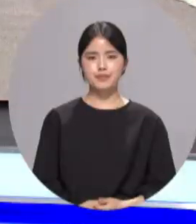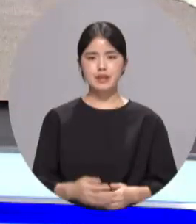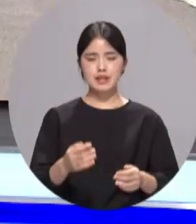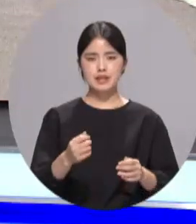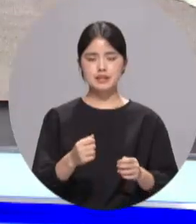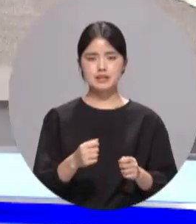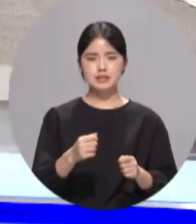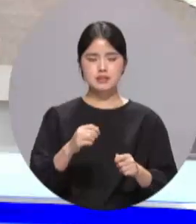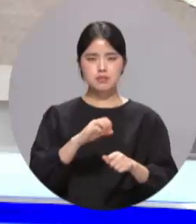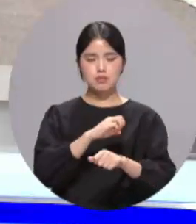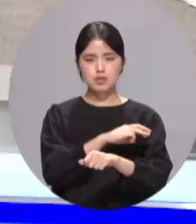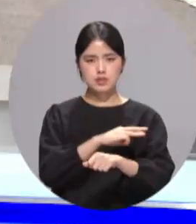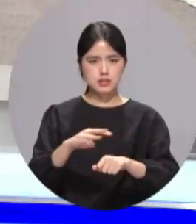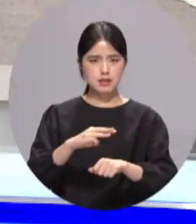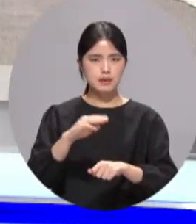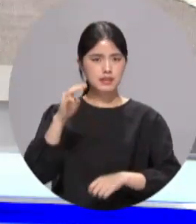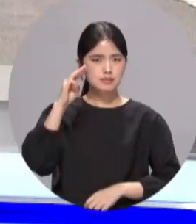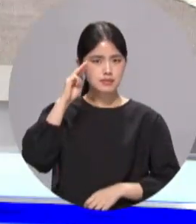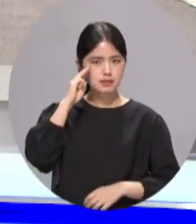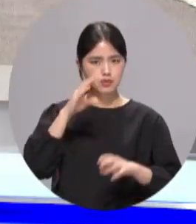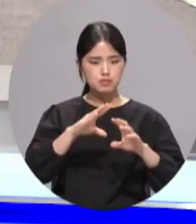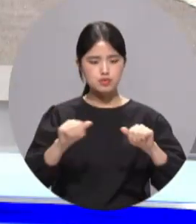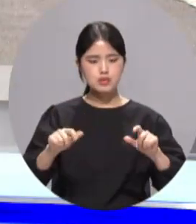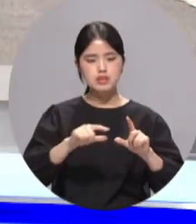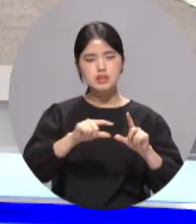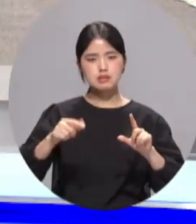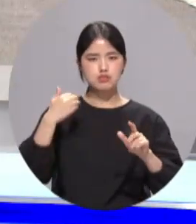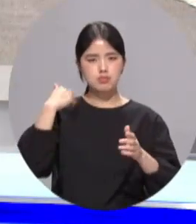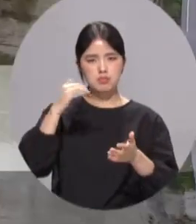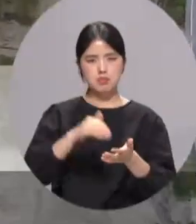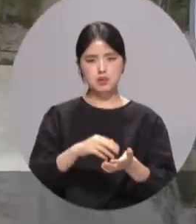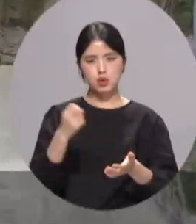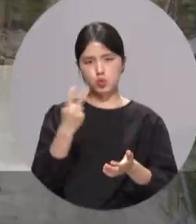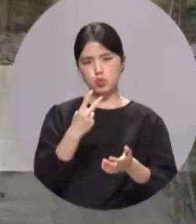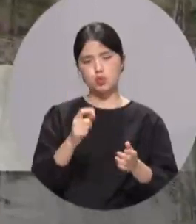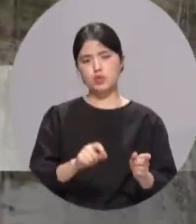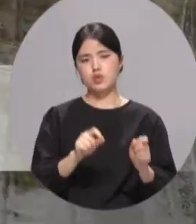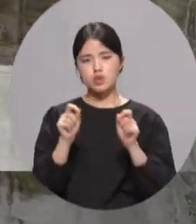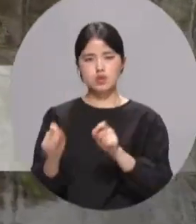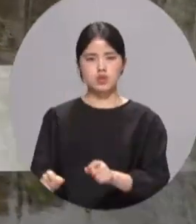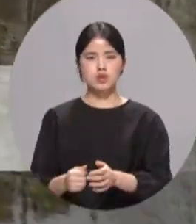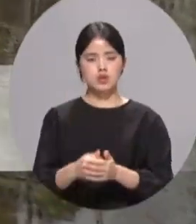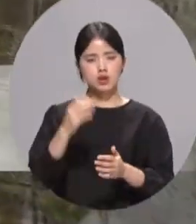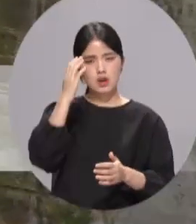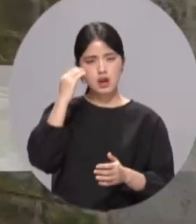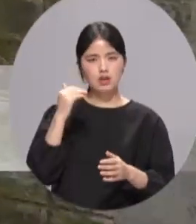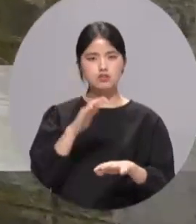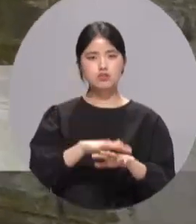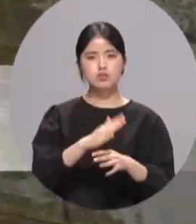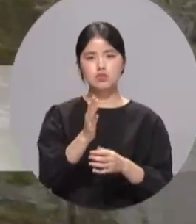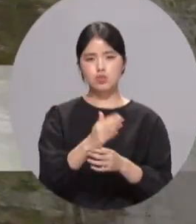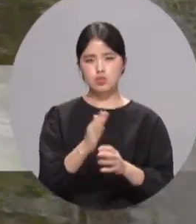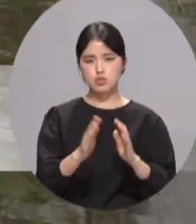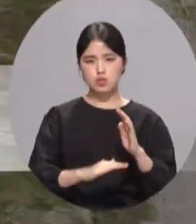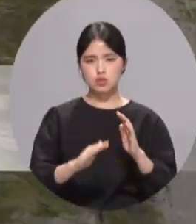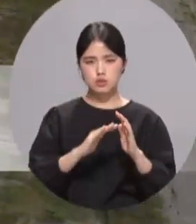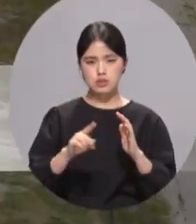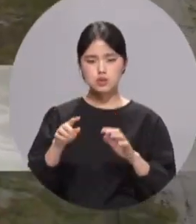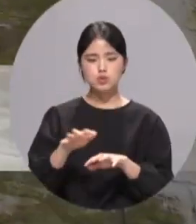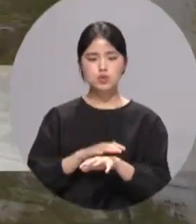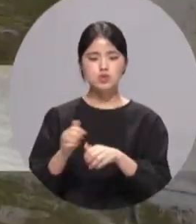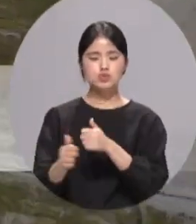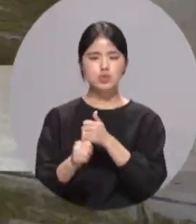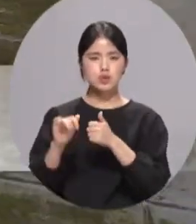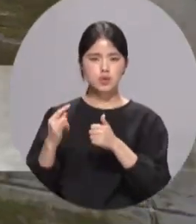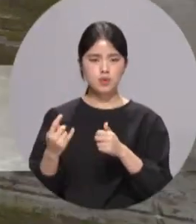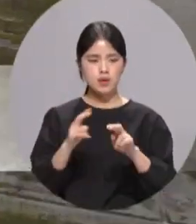세만금 챔벌리 부지 1부의 반환이 또다시 연기됐습니다 한국 농어촌공사는 챔벌리 조직위원회가 철거